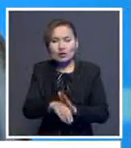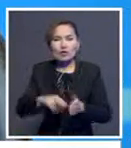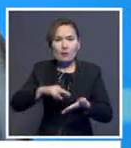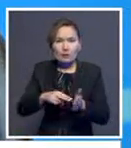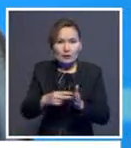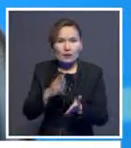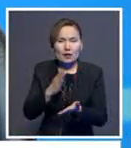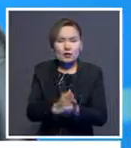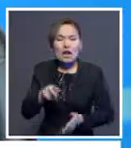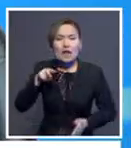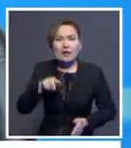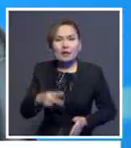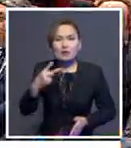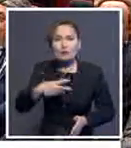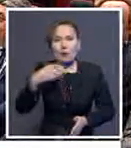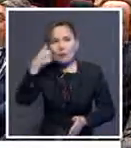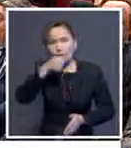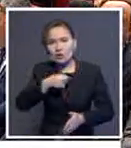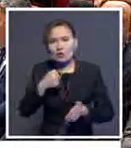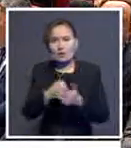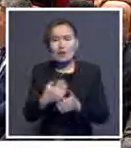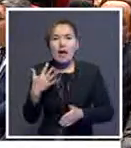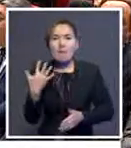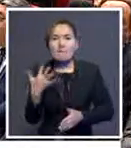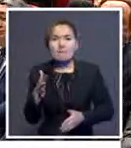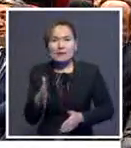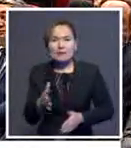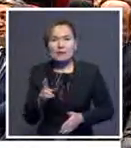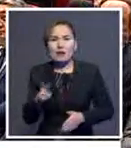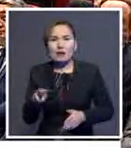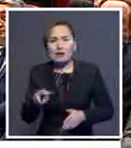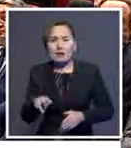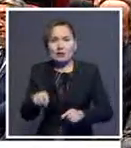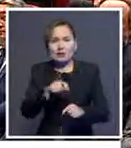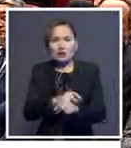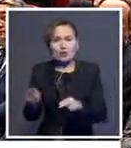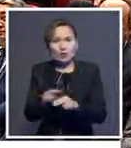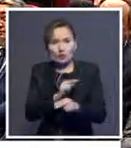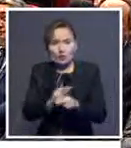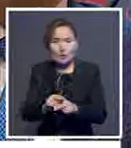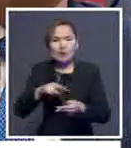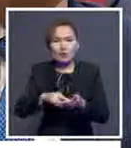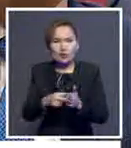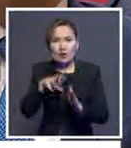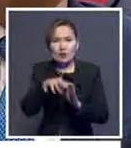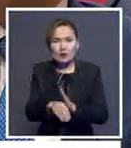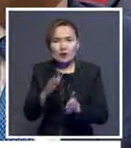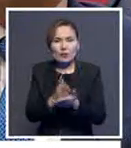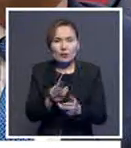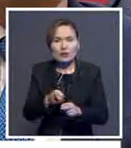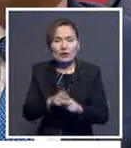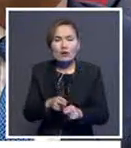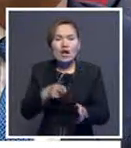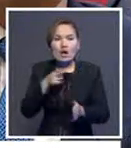жүктелді. 2025 жылға қарай 5000 шақырым жолды жөндеп, іске қосу жоспарланды. Мұнымен қоса темір жол арқылы Еуропаға